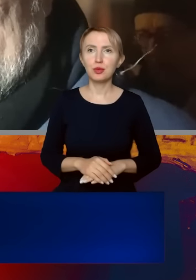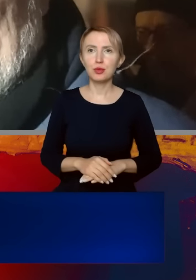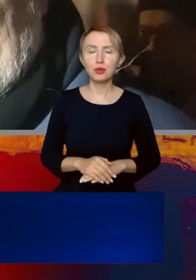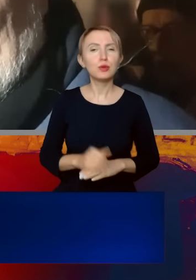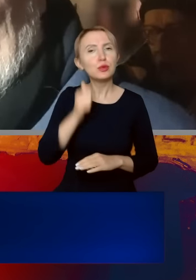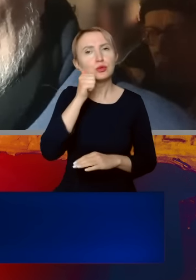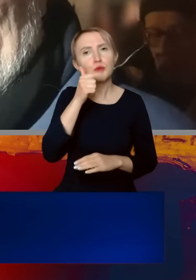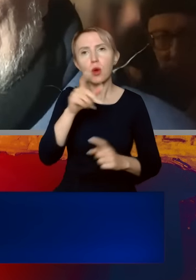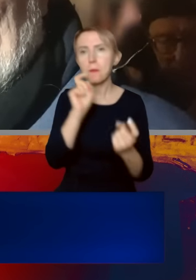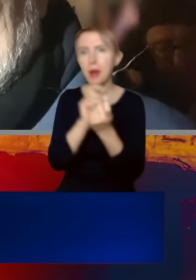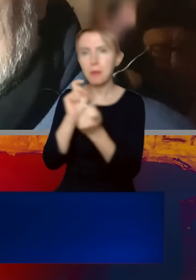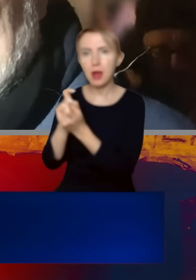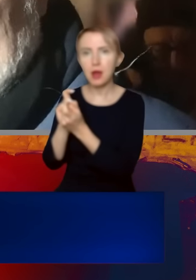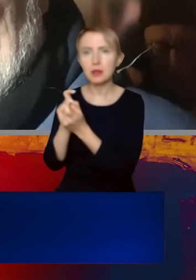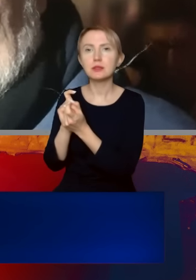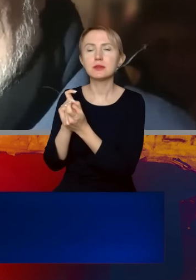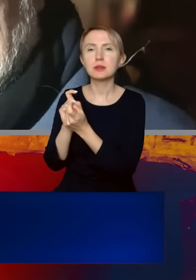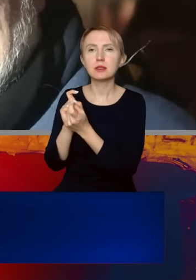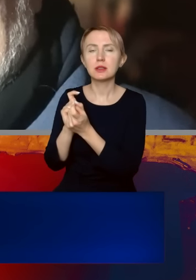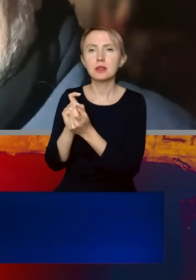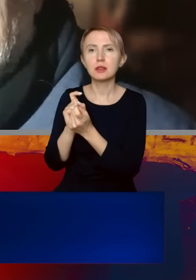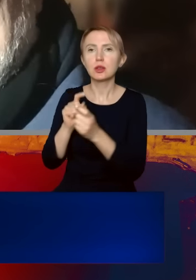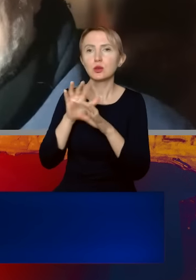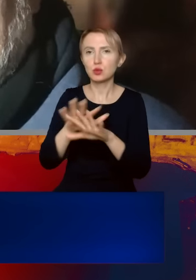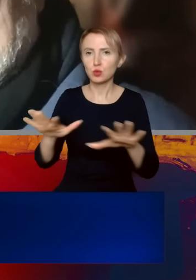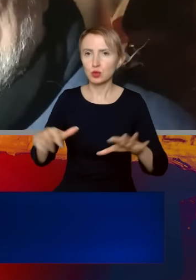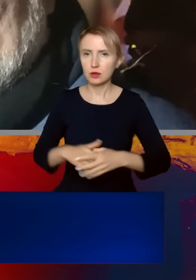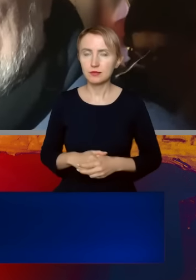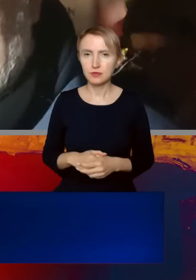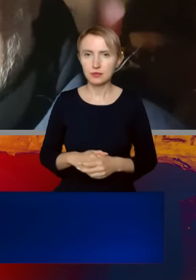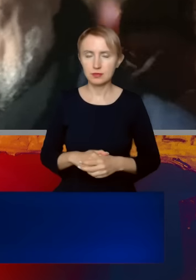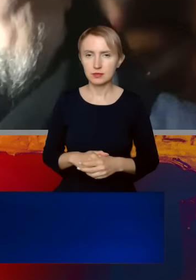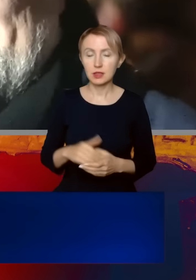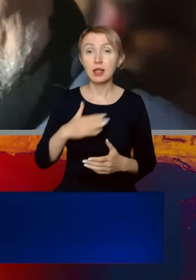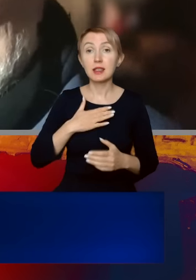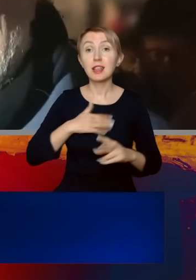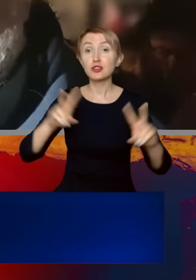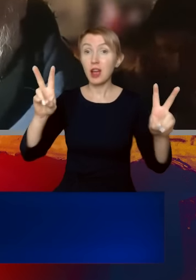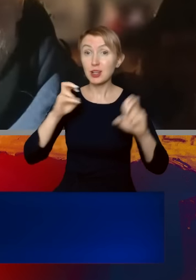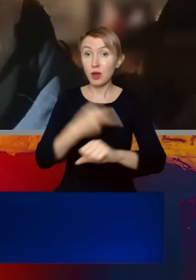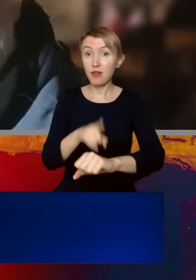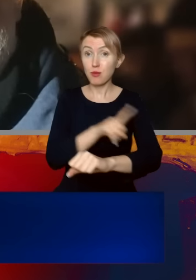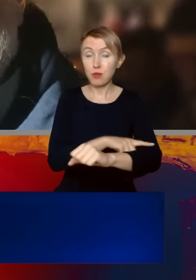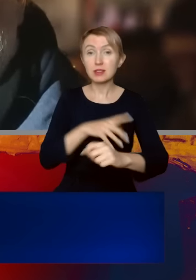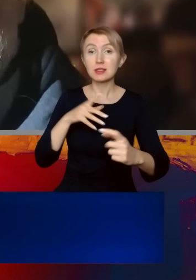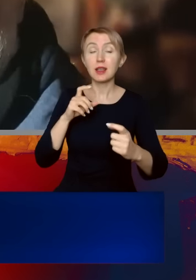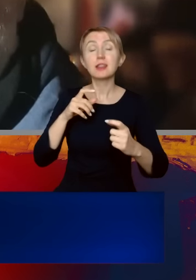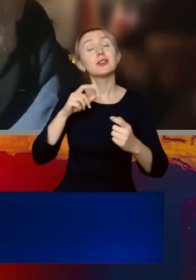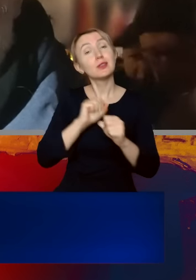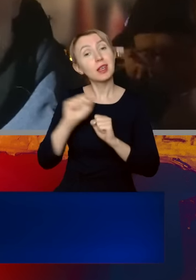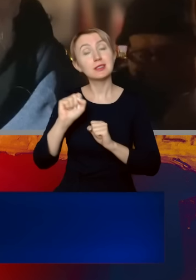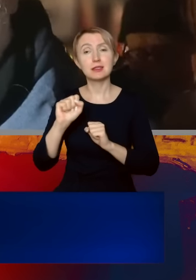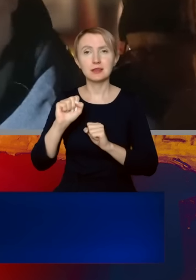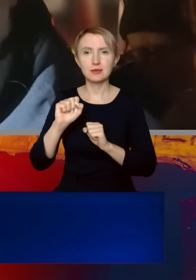codziennych manifestacji coraz więcej. Nasze hasła w Poznaniu tradycyjnie bywają i